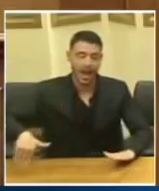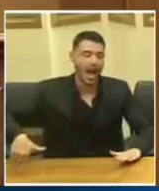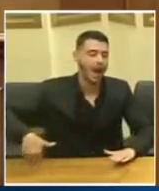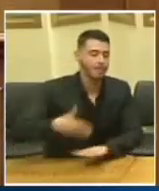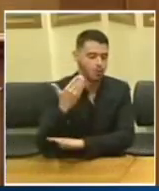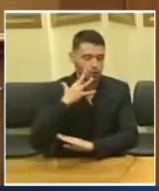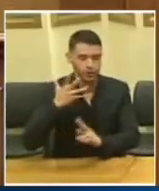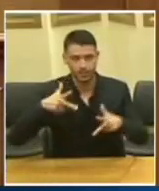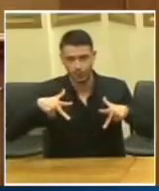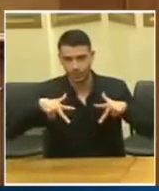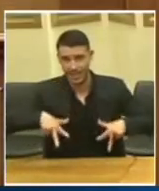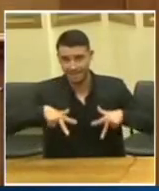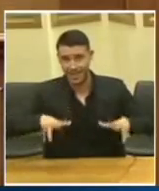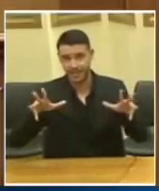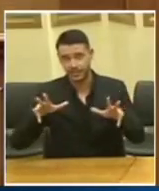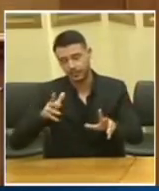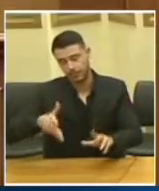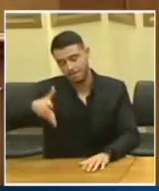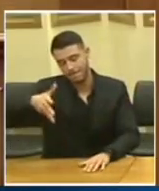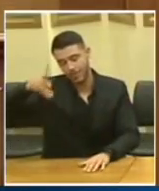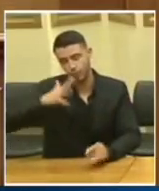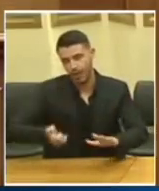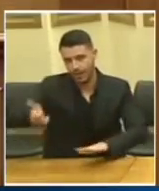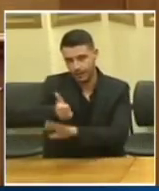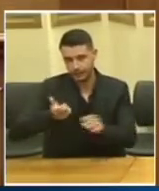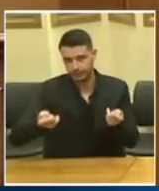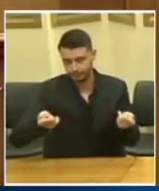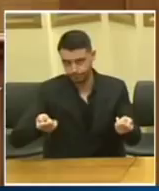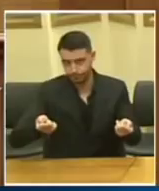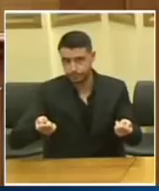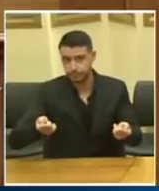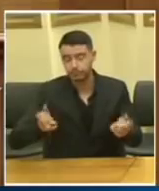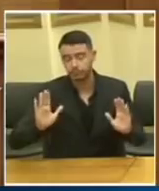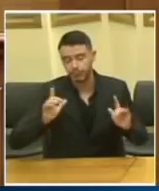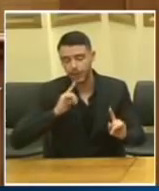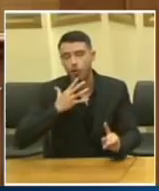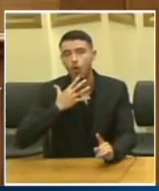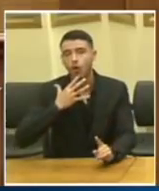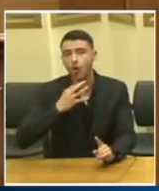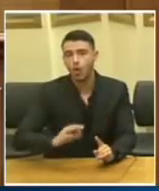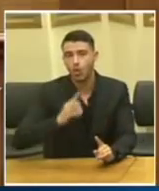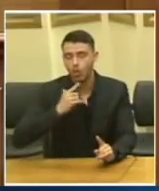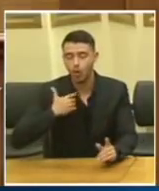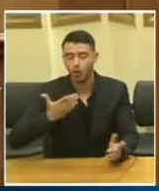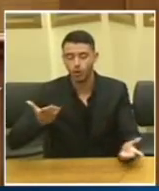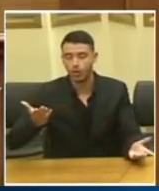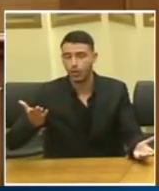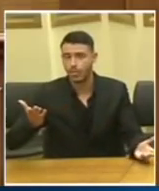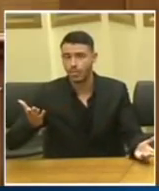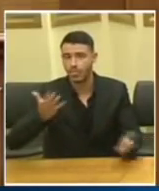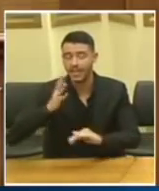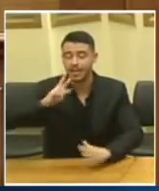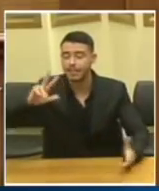ενώ ήταν δική του η ευθύνη για το γεγονός ότι δεν είχαμε κατοχυρώσει πριν την εξαρτοποίηση αυτής της